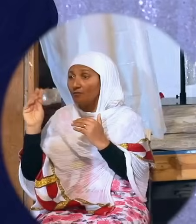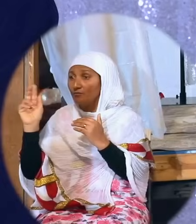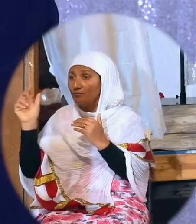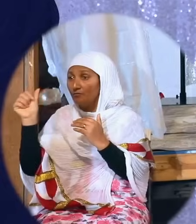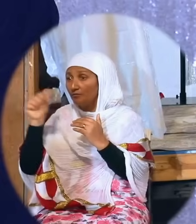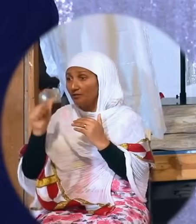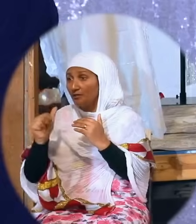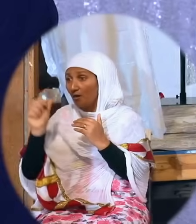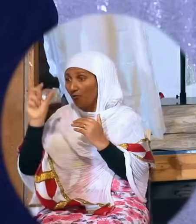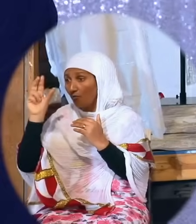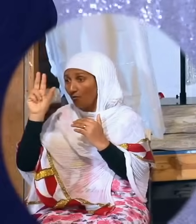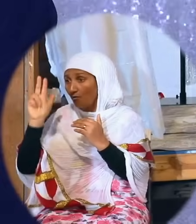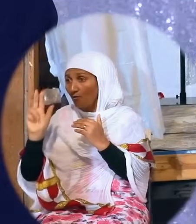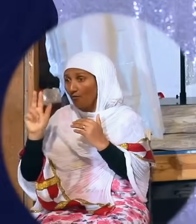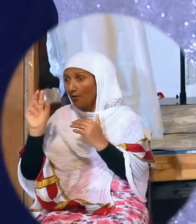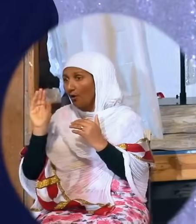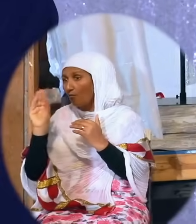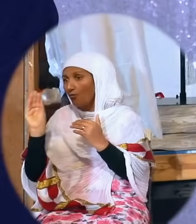ውስጥ